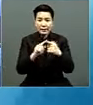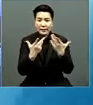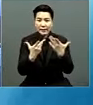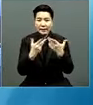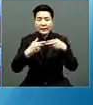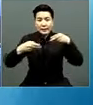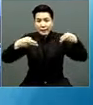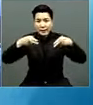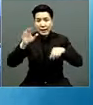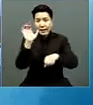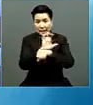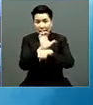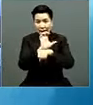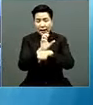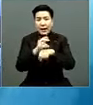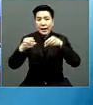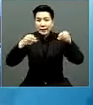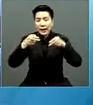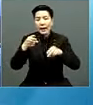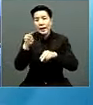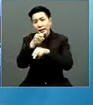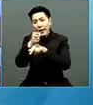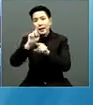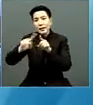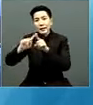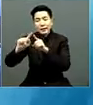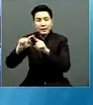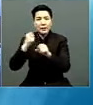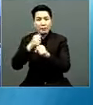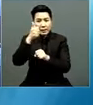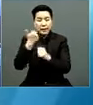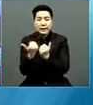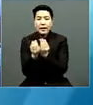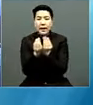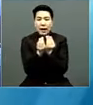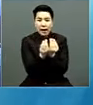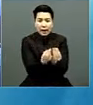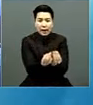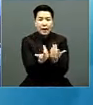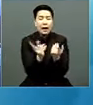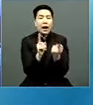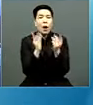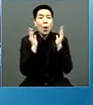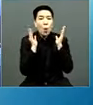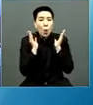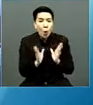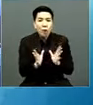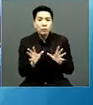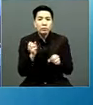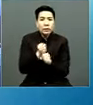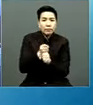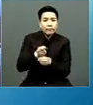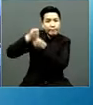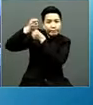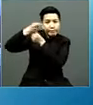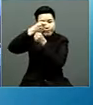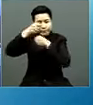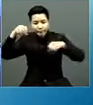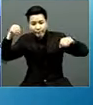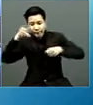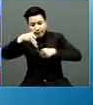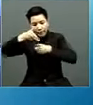กิจกรรมถ่ายภาพยนตร์และวิดิทัศน์นะครับซึ่งอันนี้ก็จะให้มีคนบุคคลต่างๆรวมกัน